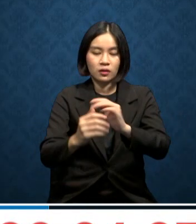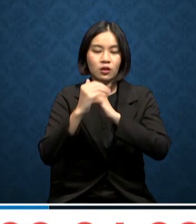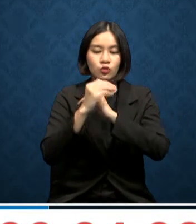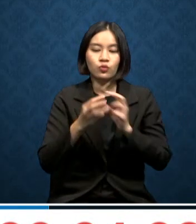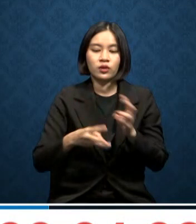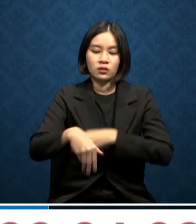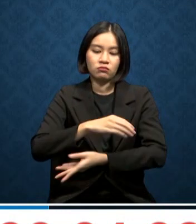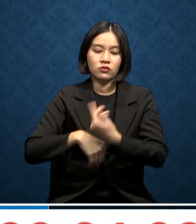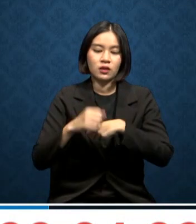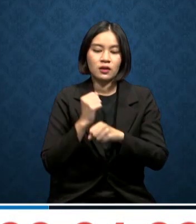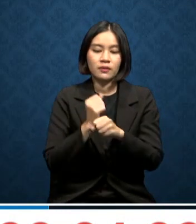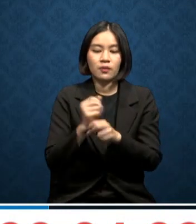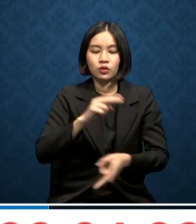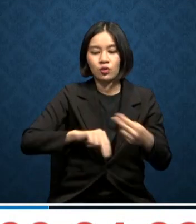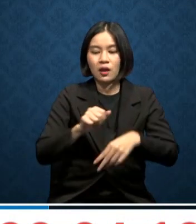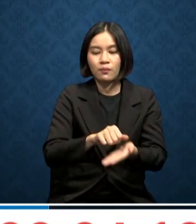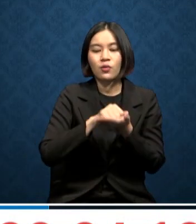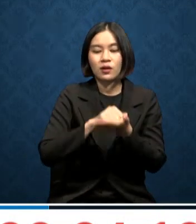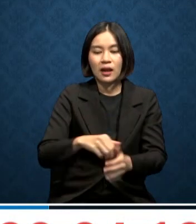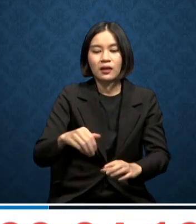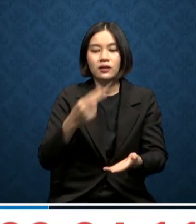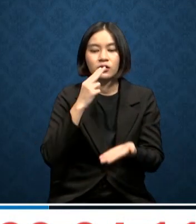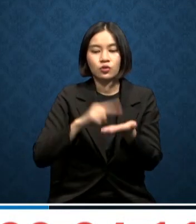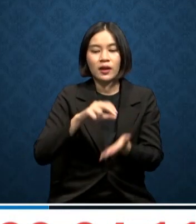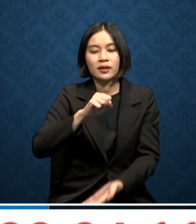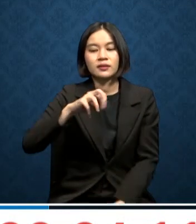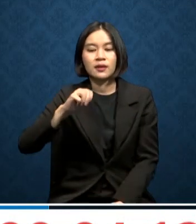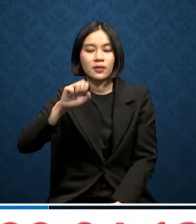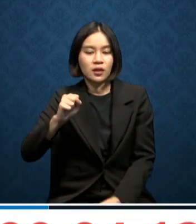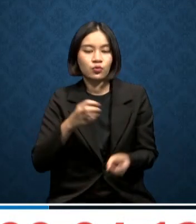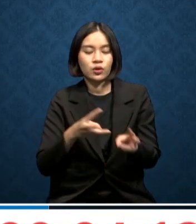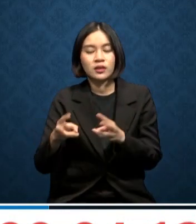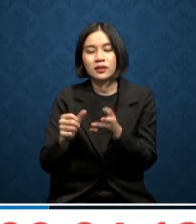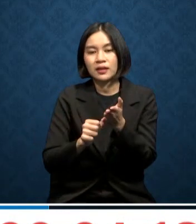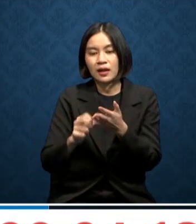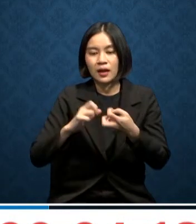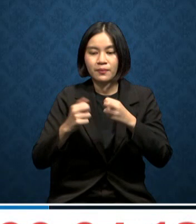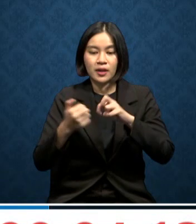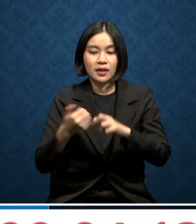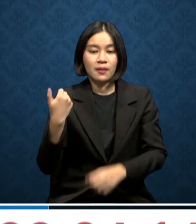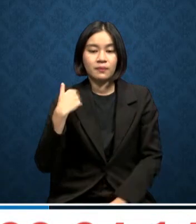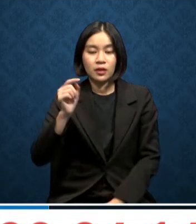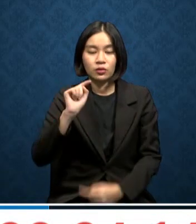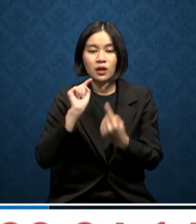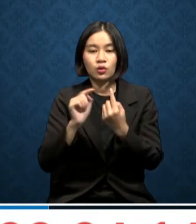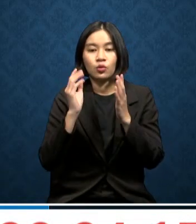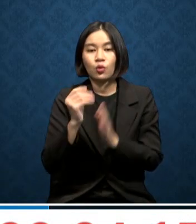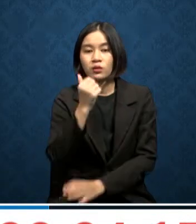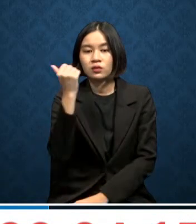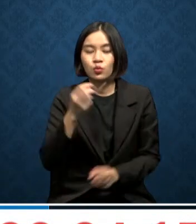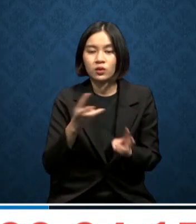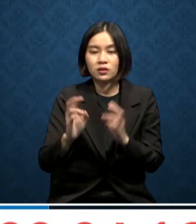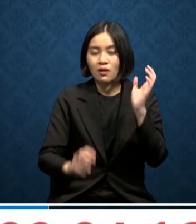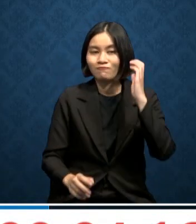ปฏิวัติการทำกับดูแลให้บิการส่ง SNFS และไมตอาการแก้ไขปปญหาใหการชอบโง โดยแ preservmentionedต้เป็บุคคลอื่นแนธรรษัพฯ